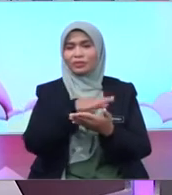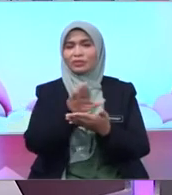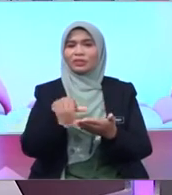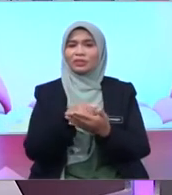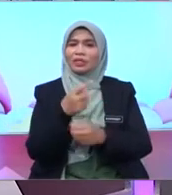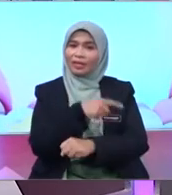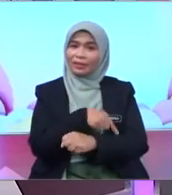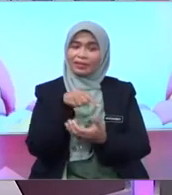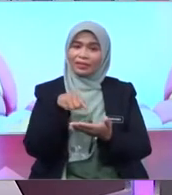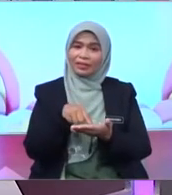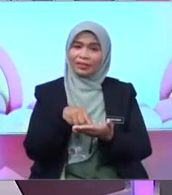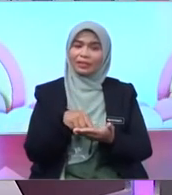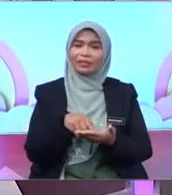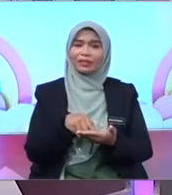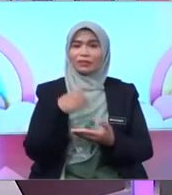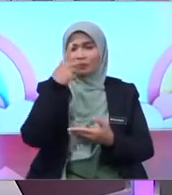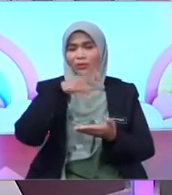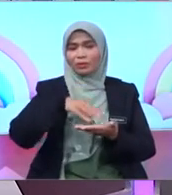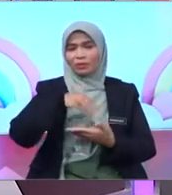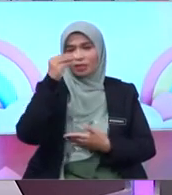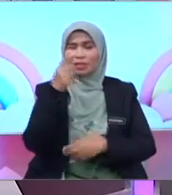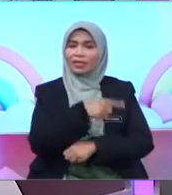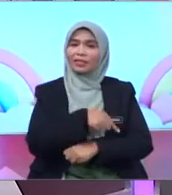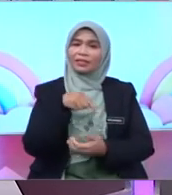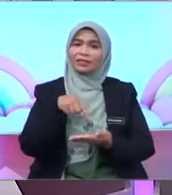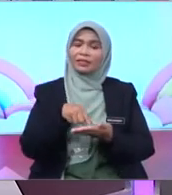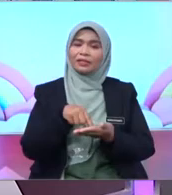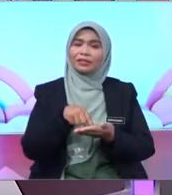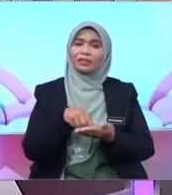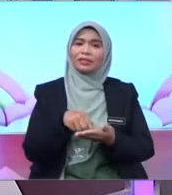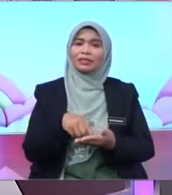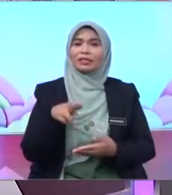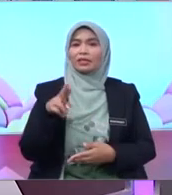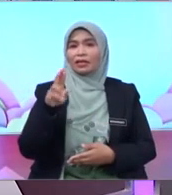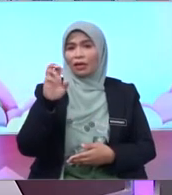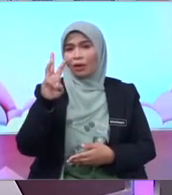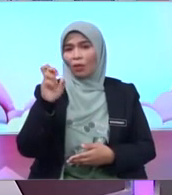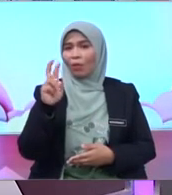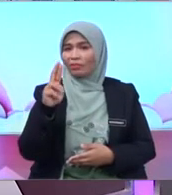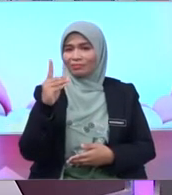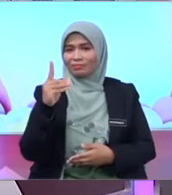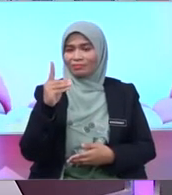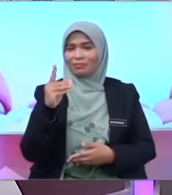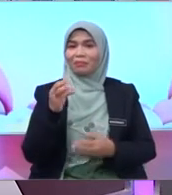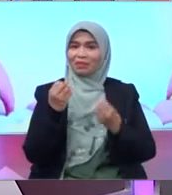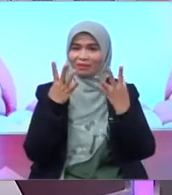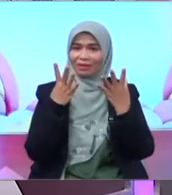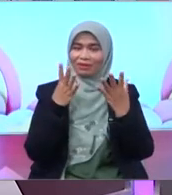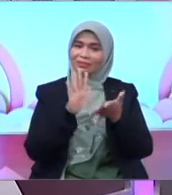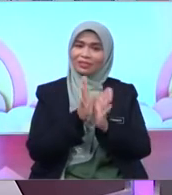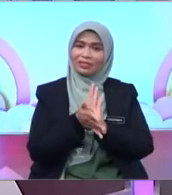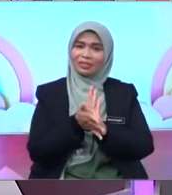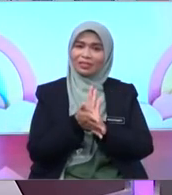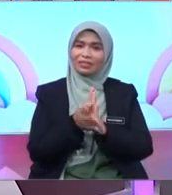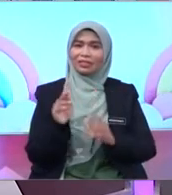high untuk hari ini untuk menjajah ini kita boleh lihat Ryeowook yang Mira dapay bye nyak jadi